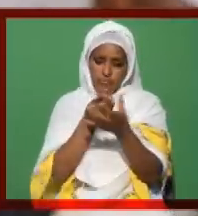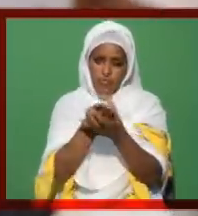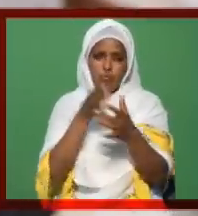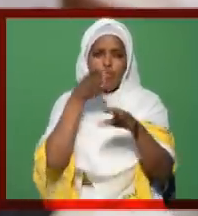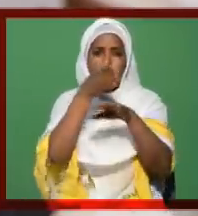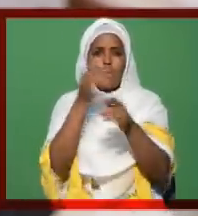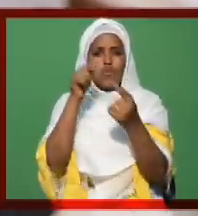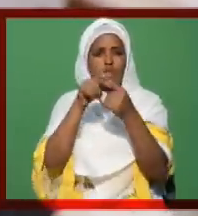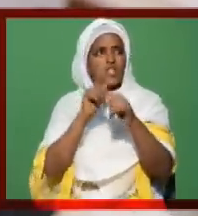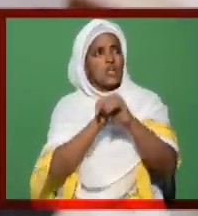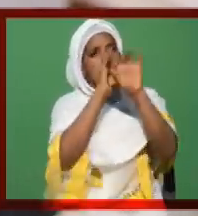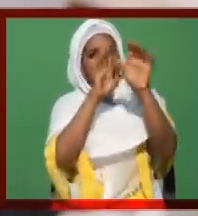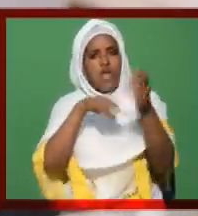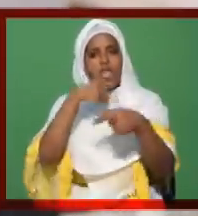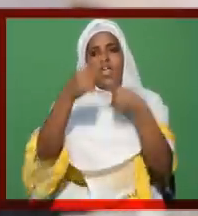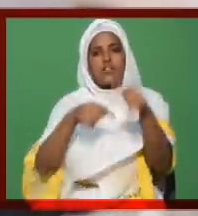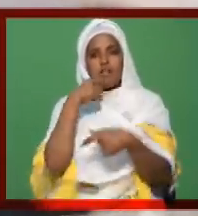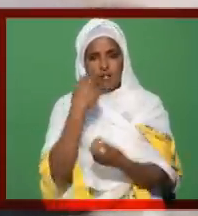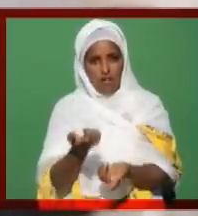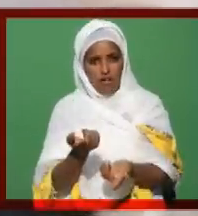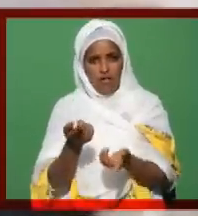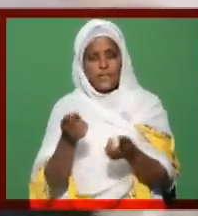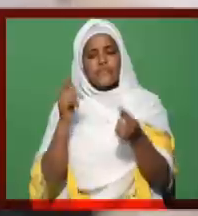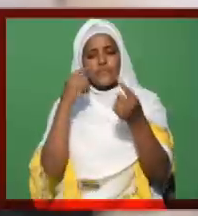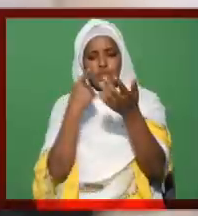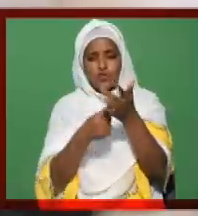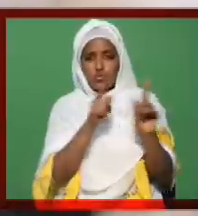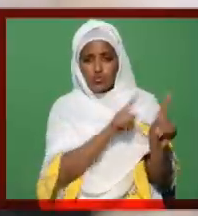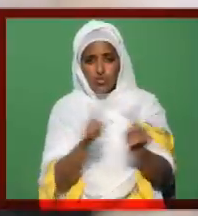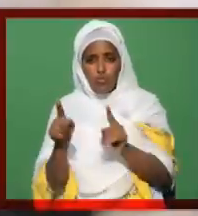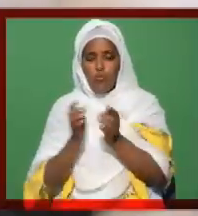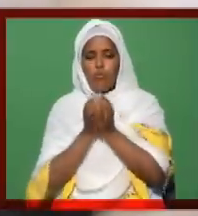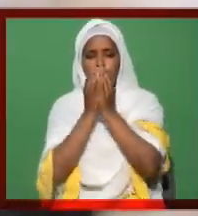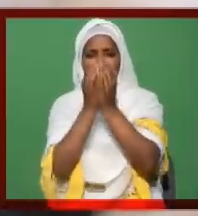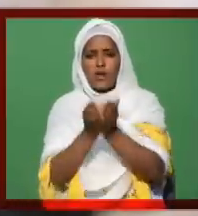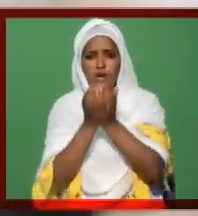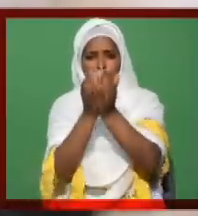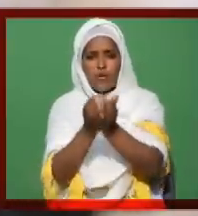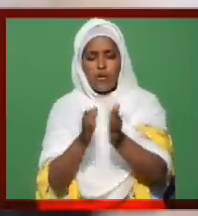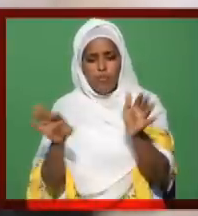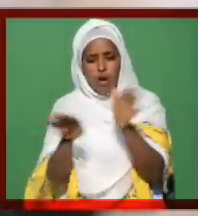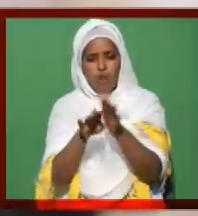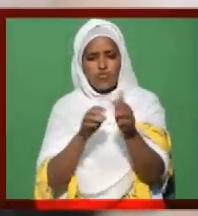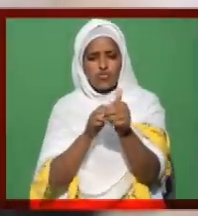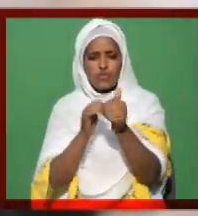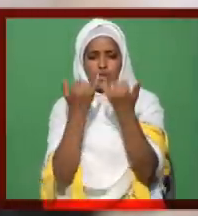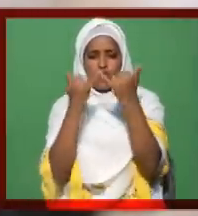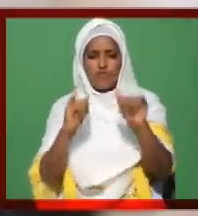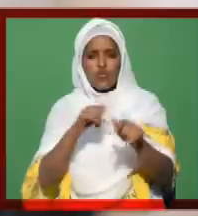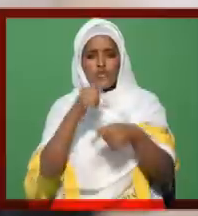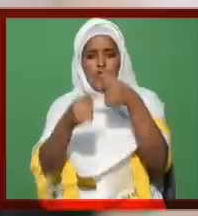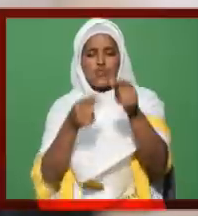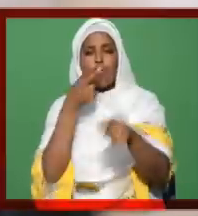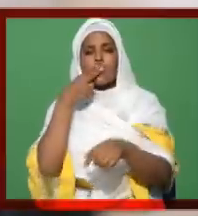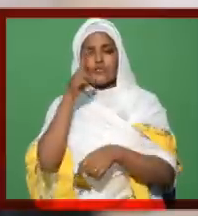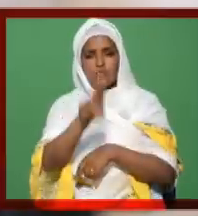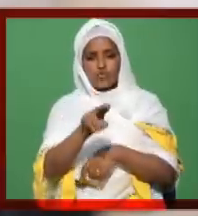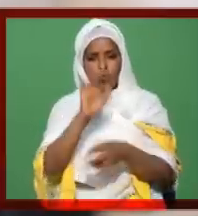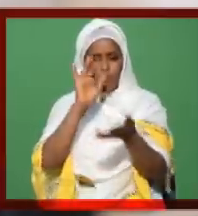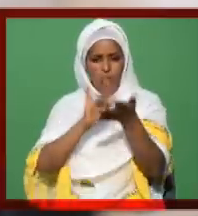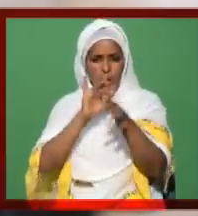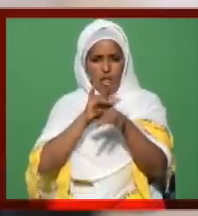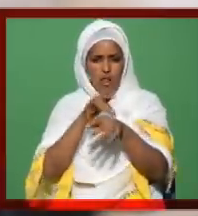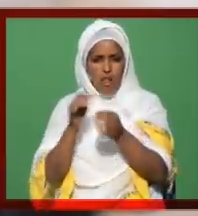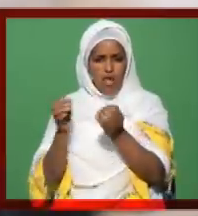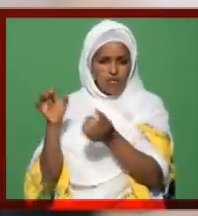ወደ ተራራ ወጣ ይላል እነሱን ደግሞ በመርከብ ባህሩን አቋርጠው እንዲሄዱ አዘዛቸው መካከለ ላይ